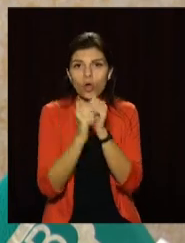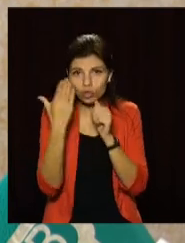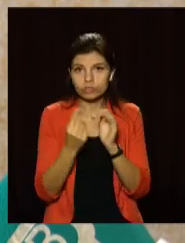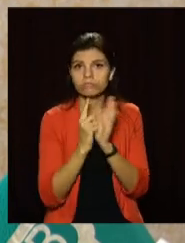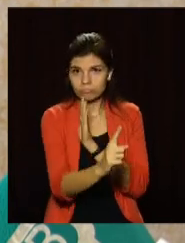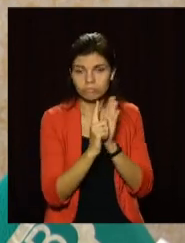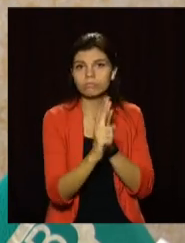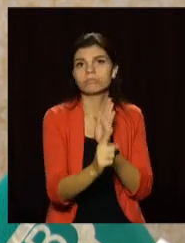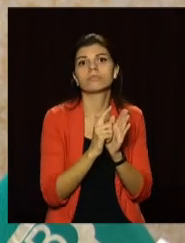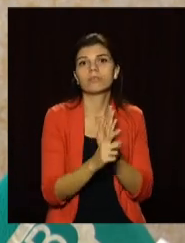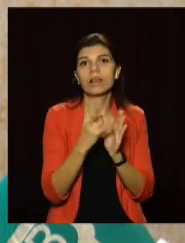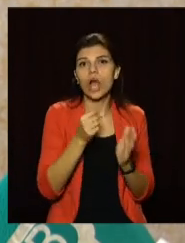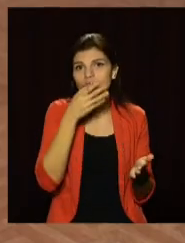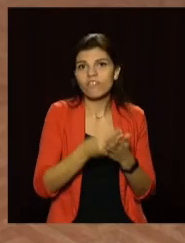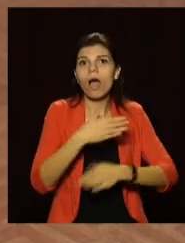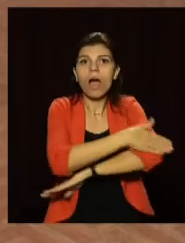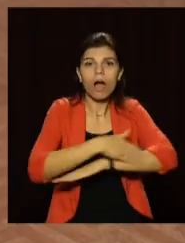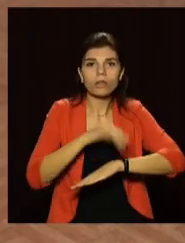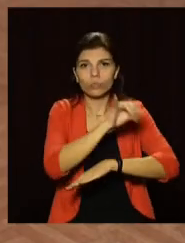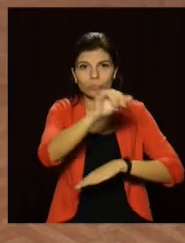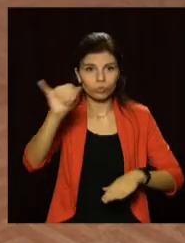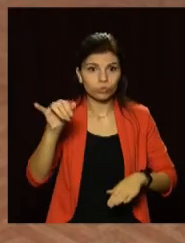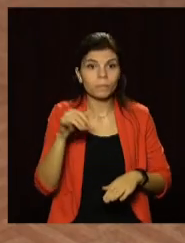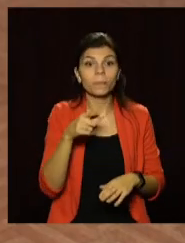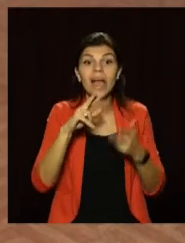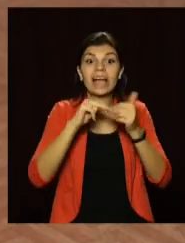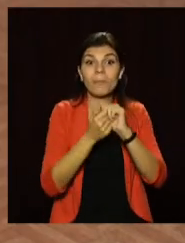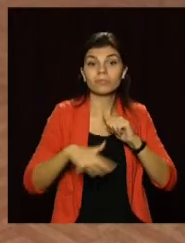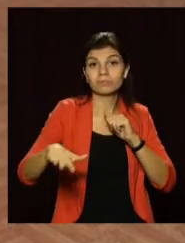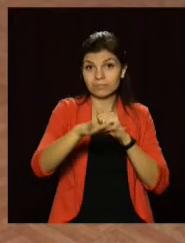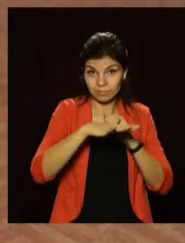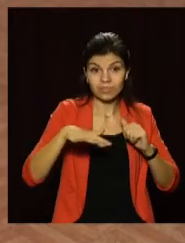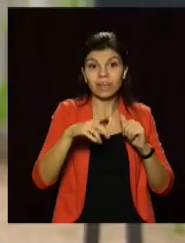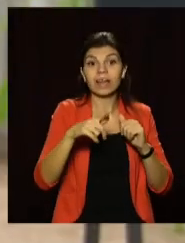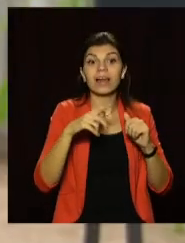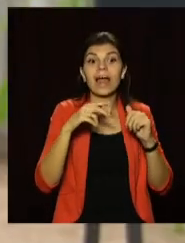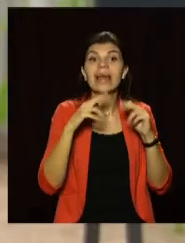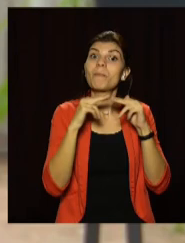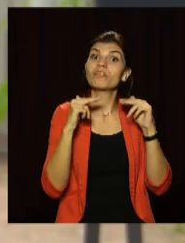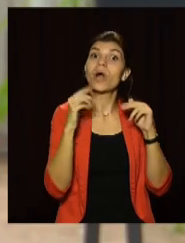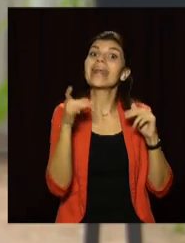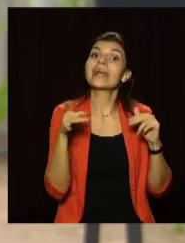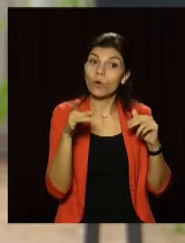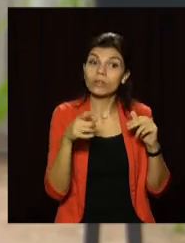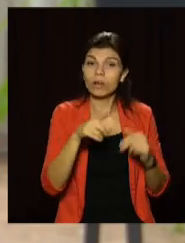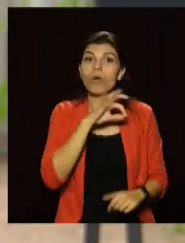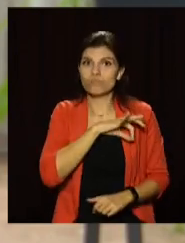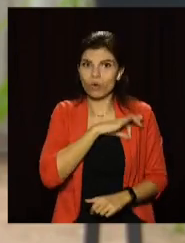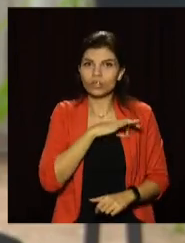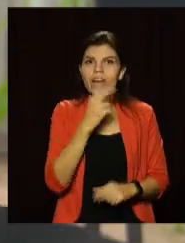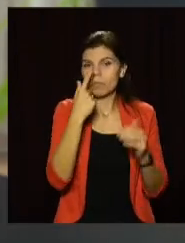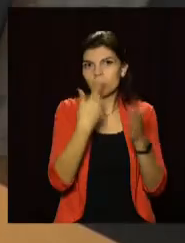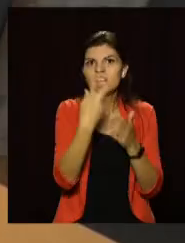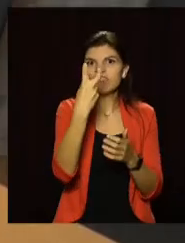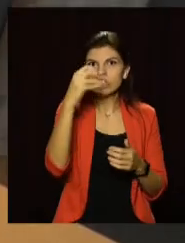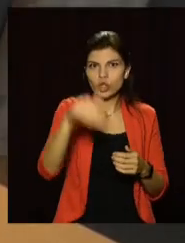виходили на свої адреса. Щороку послугами Кам'янського територіального центру Дніпровського району користуються майже 200 тисяч